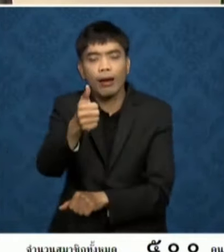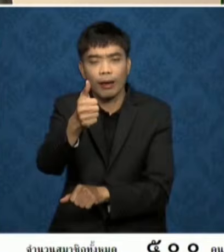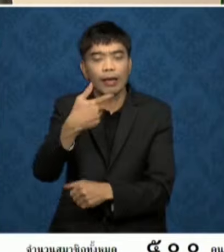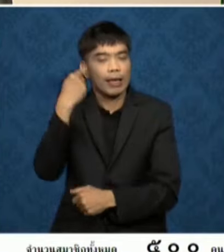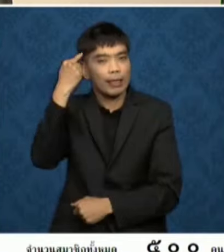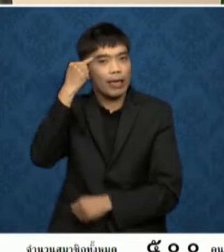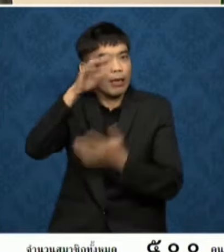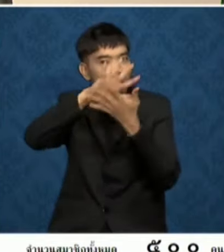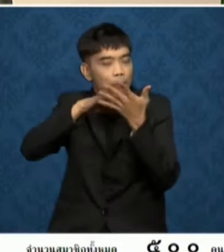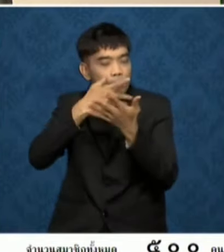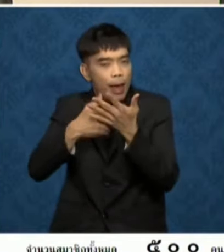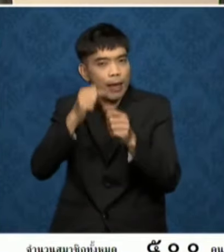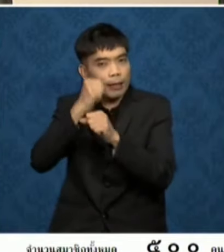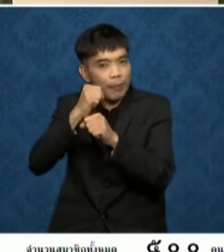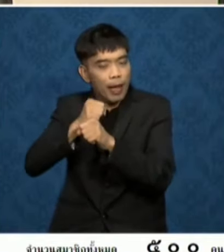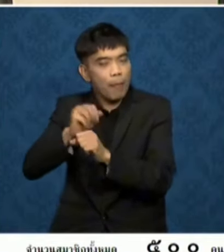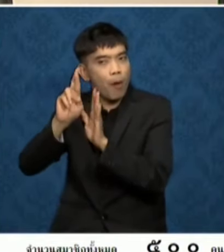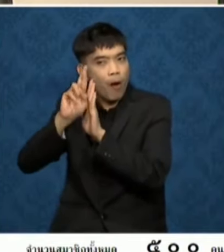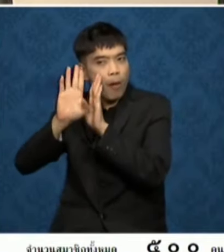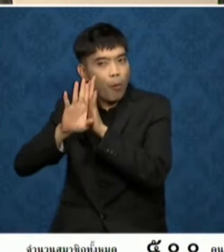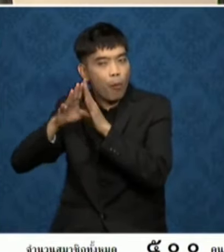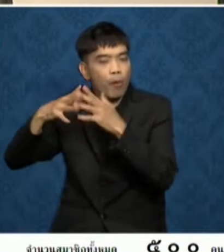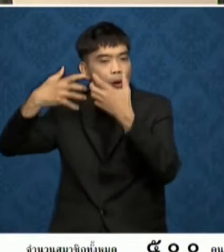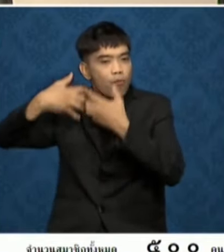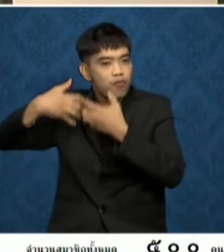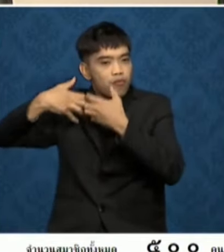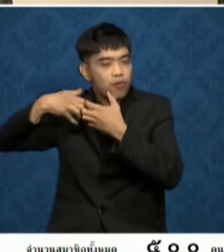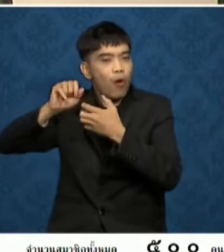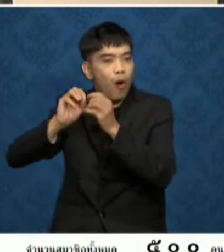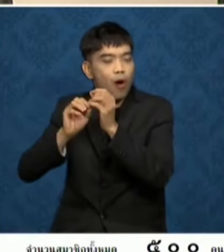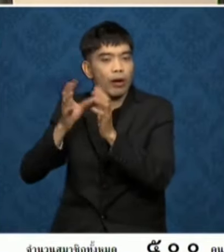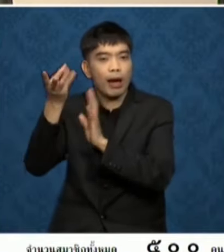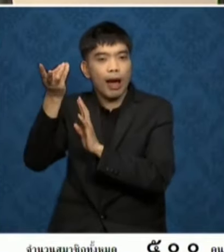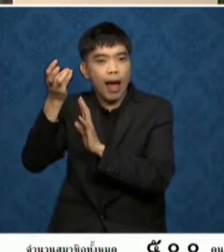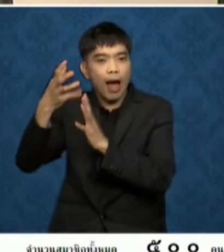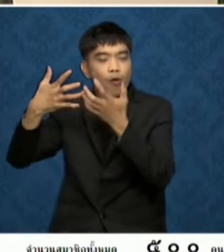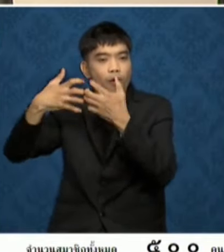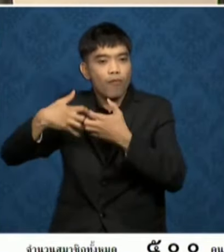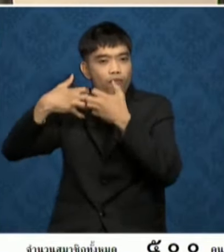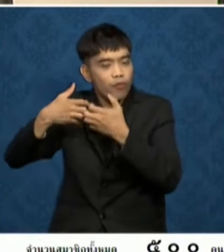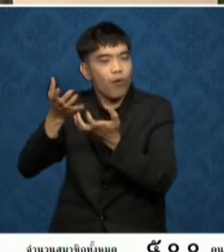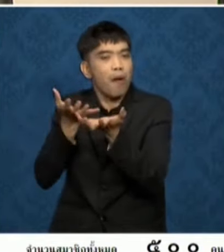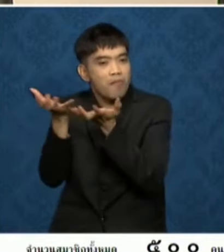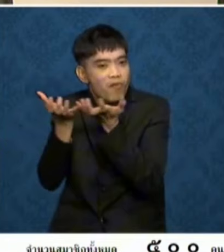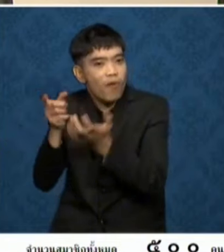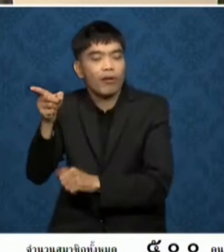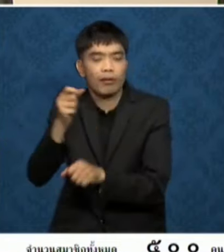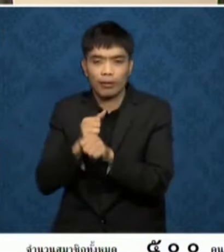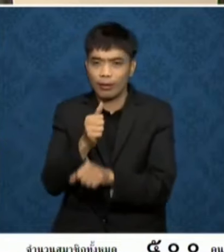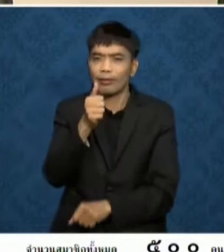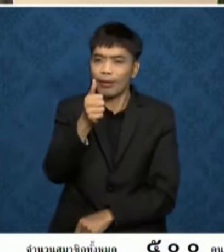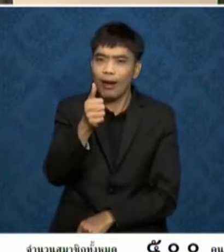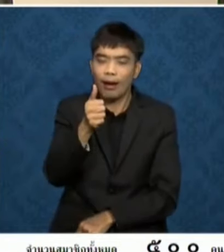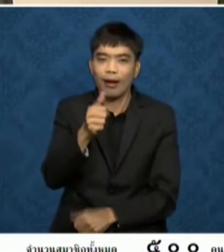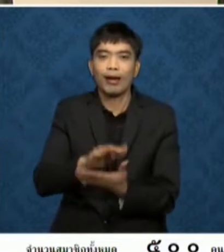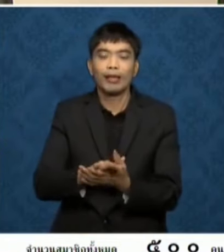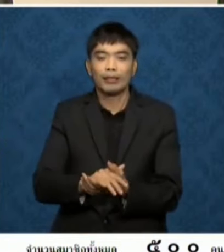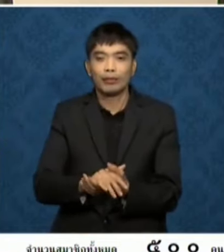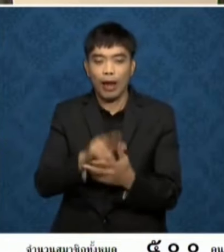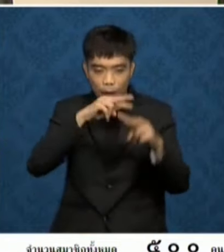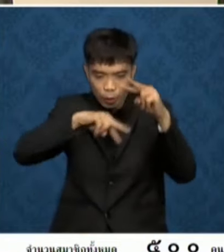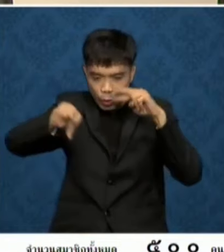างระบบโรงสีรณรงค์การบริโภคข้าวนะคะการดูห่วงโซ่ข้าวนะคะในเรื่องการส่งเสริมศักยภาพทางการค้าสินค้าเก